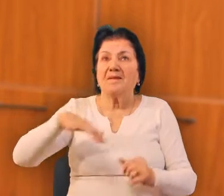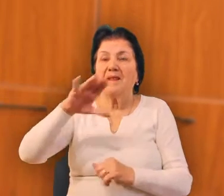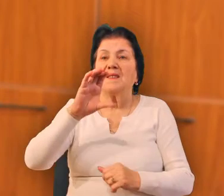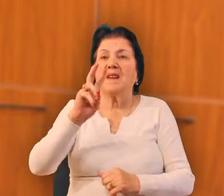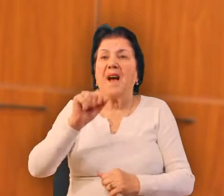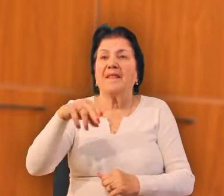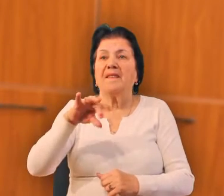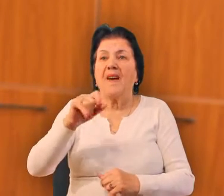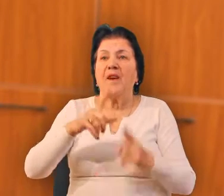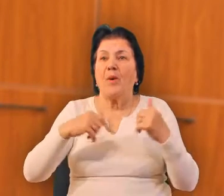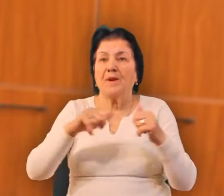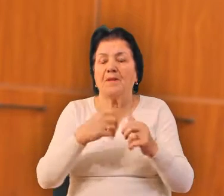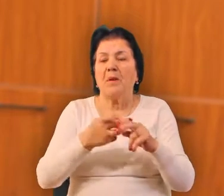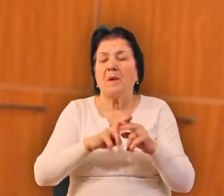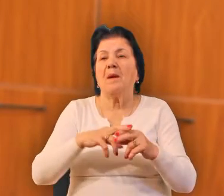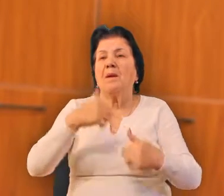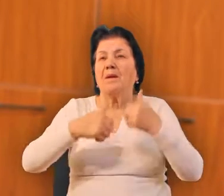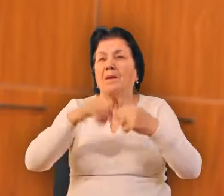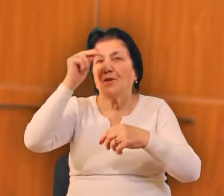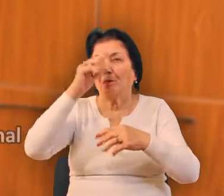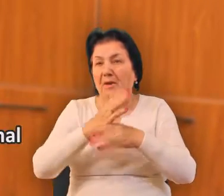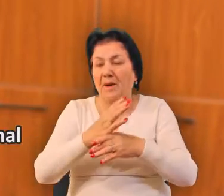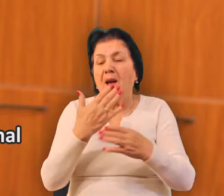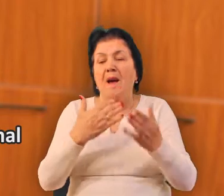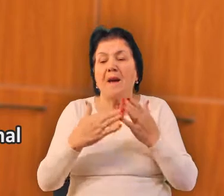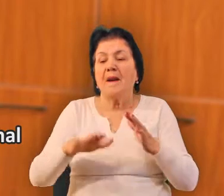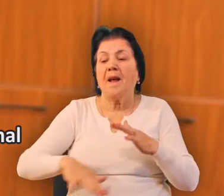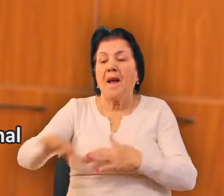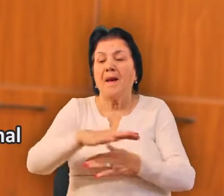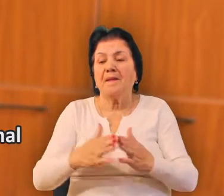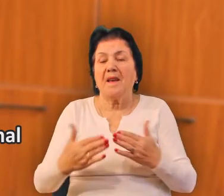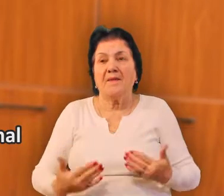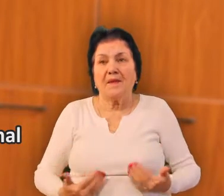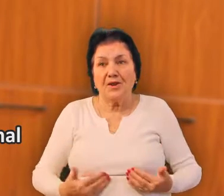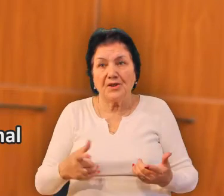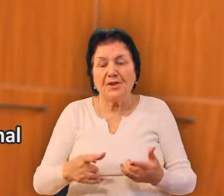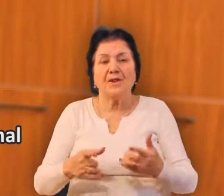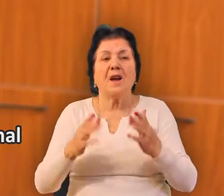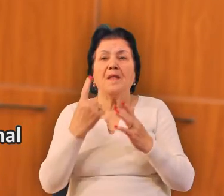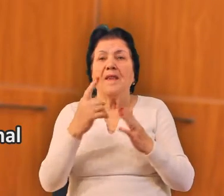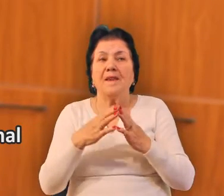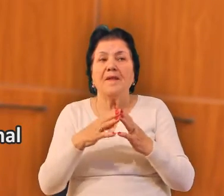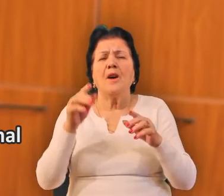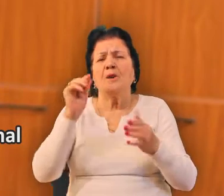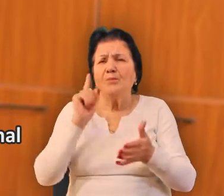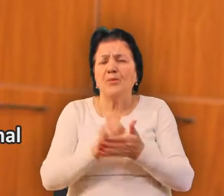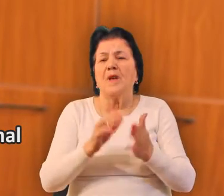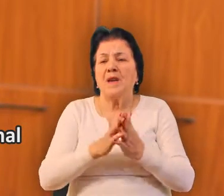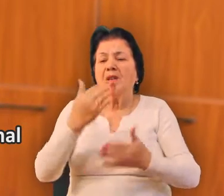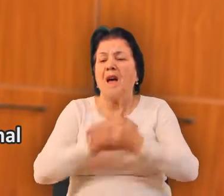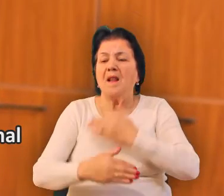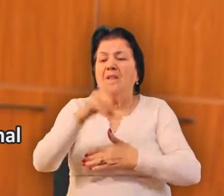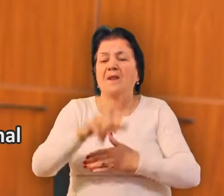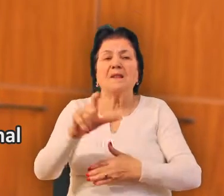Skandinaviya ölkələrində belə bir təcrübə var. Əgər sən həyat evində yaşayırsansa, fərdi evdə, evdirsə, mütləq